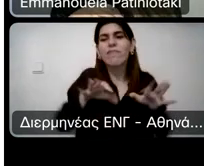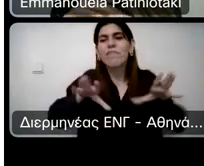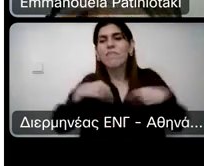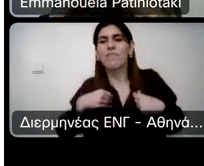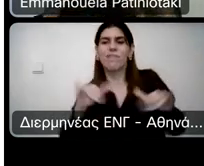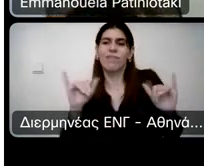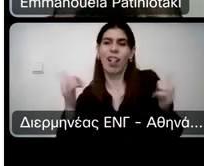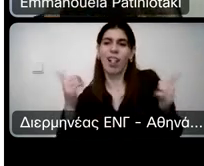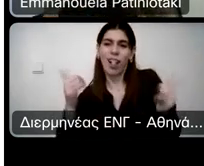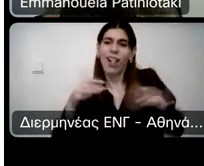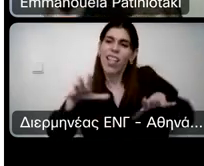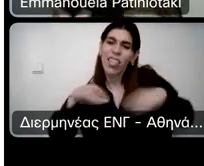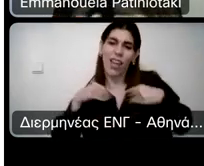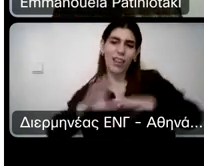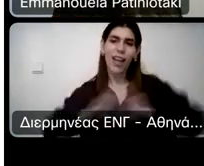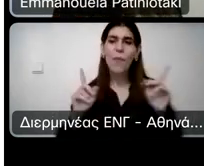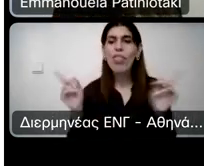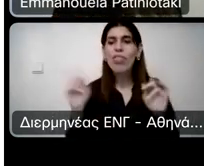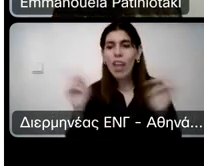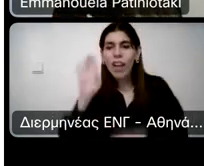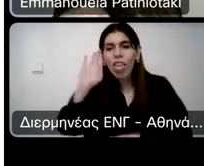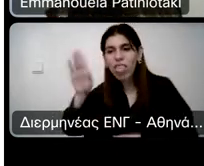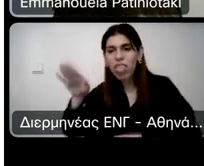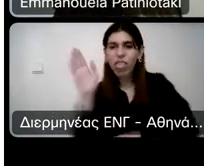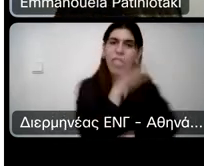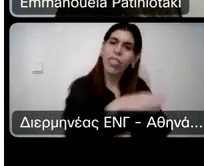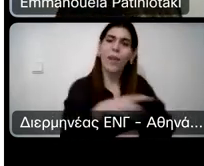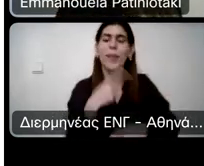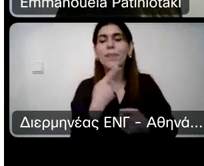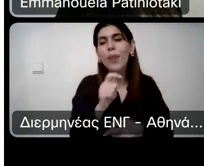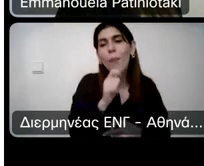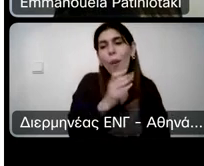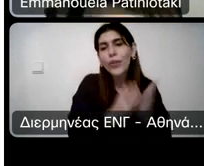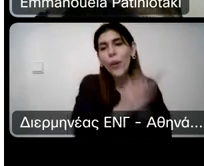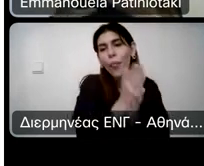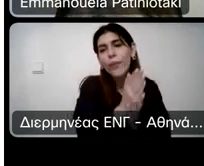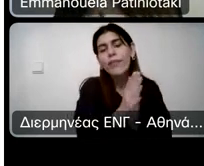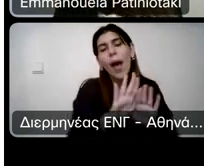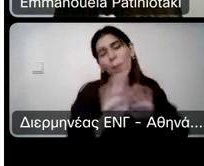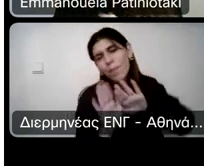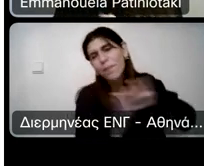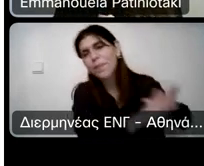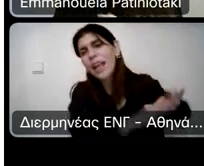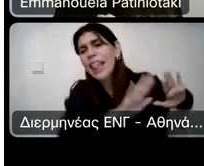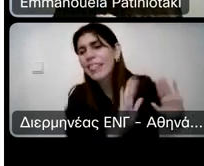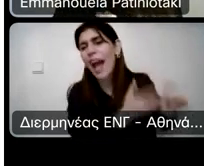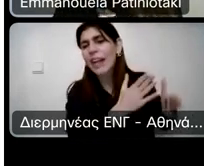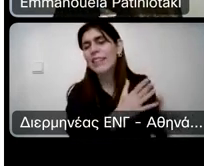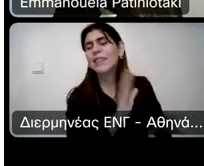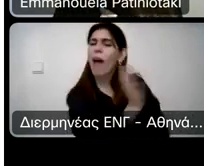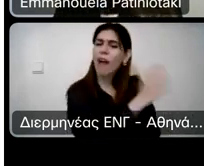ουσιαστικά φεύγουμε από αυτά τα στεγανά της πολιτικής ορθότητας, κυρίως όταν βρισκόμαστε σε μικρές